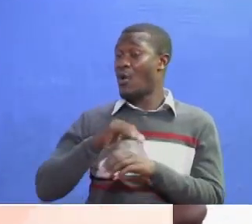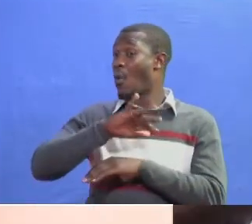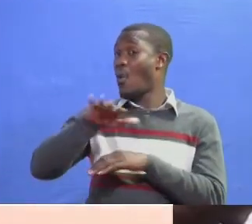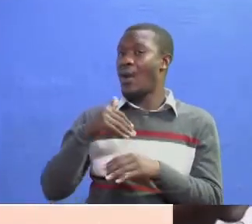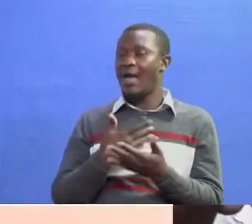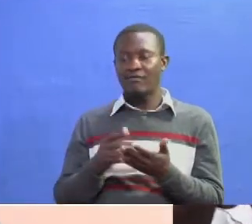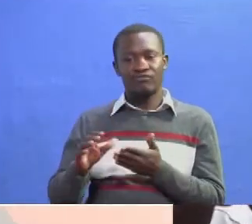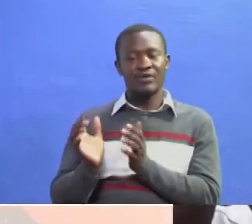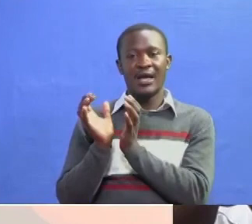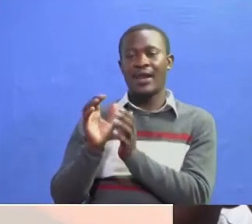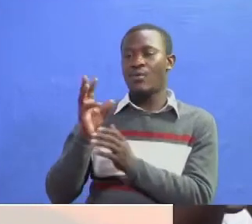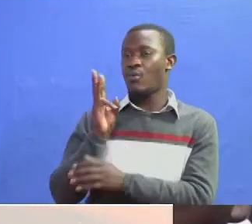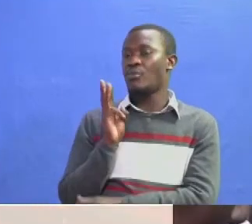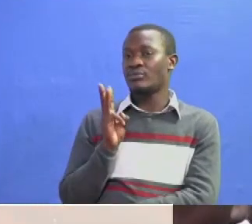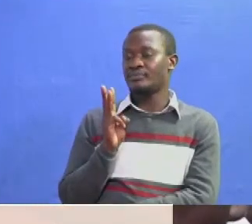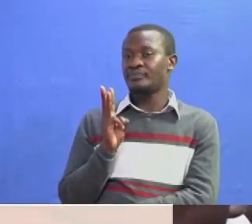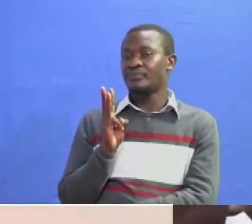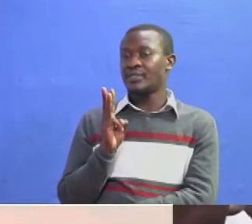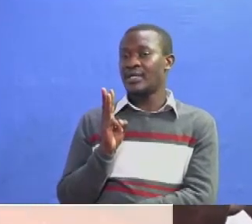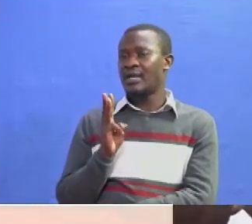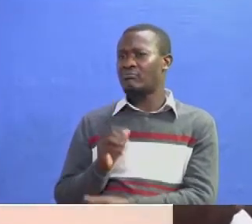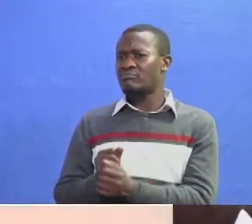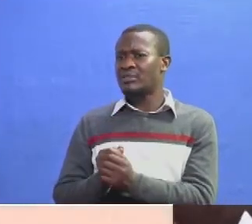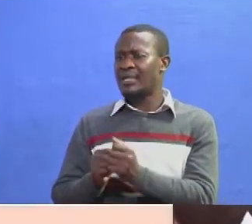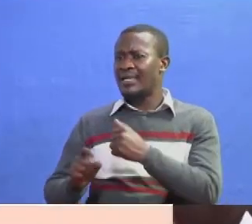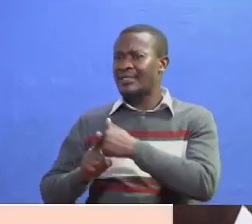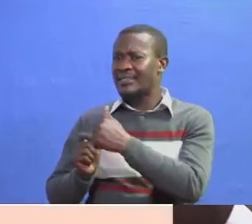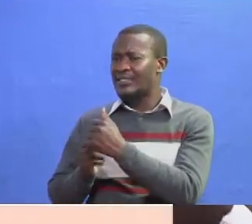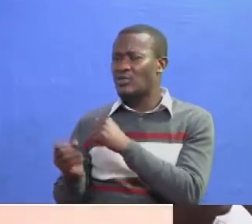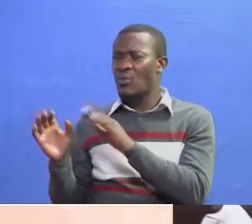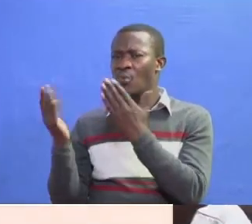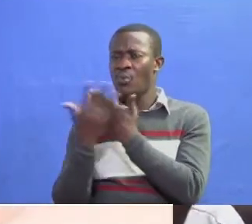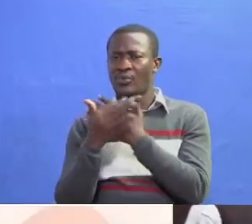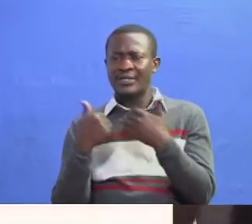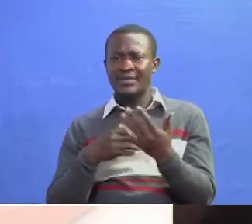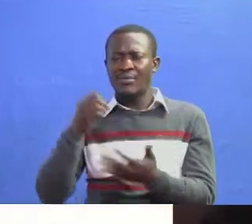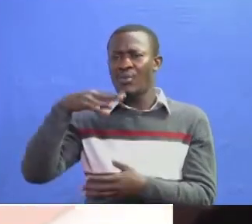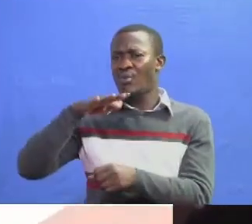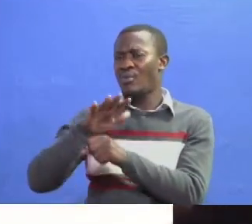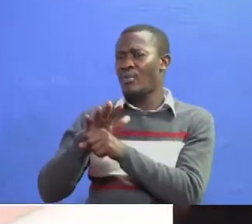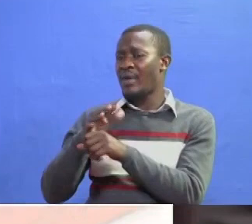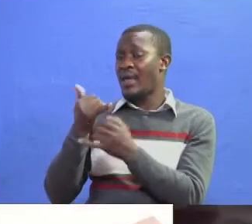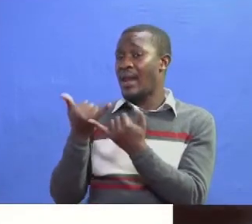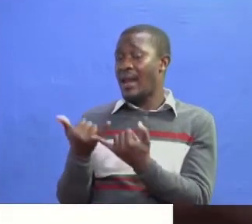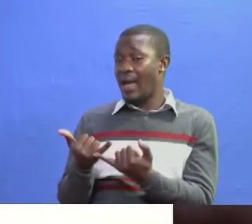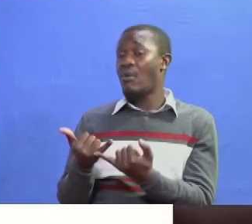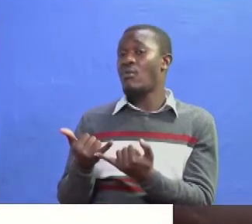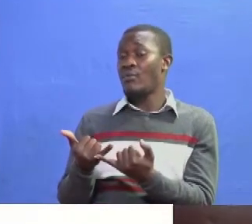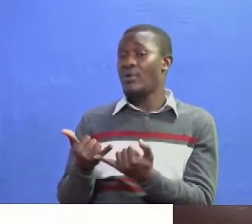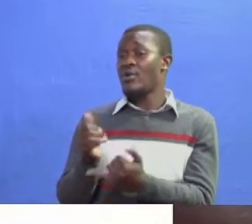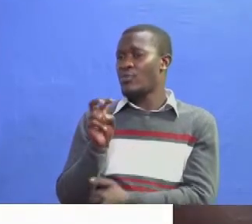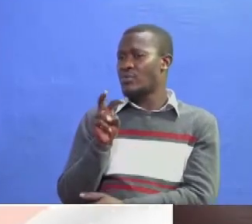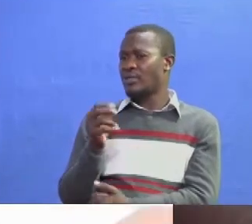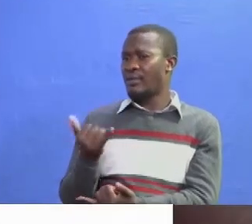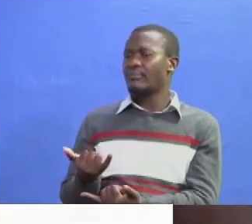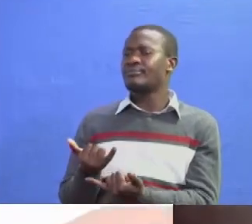Maji mvua kitu ya saa Tia Hivi ya usiku mvua hio ilinyesha na ikanyesha Zaidi na saa hii Kama mnavyoona huko